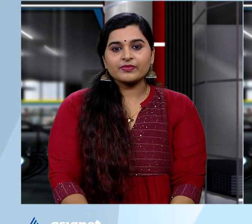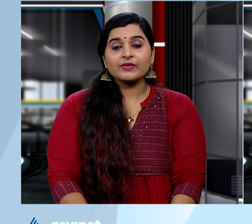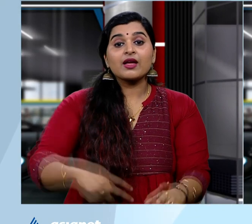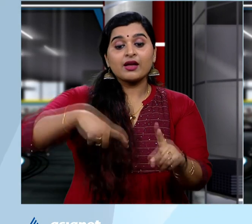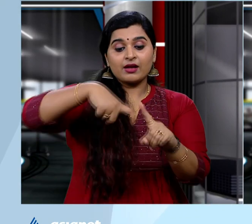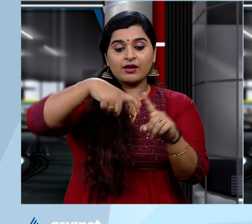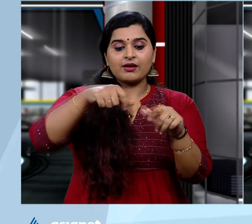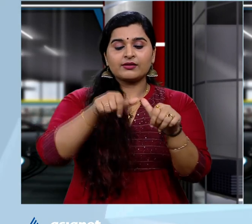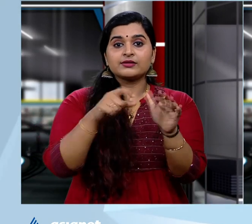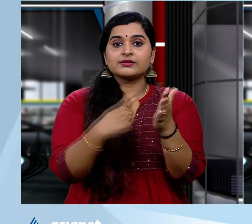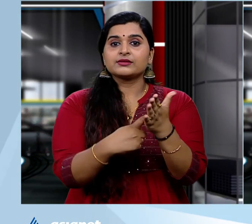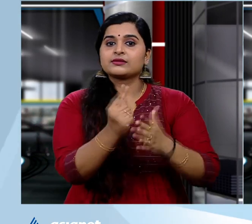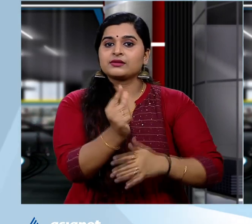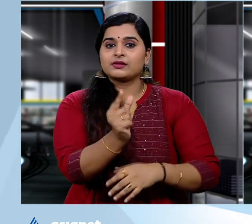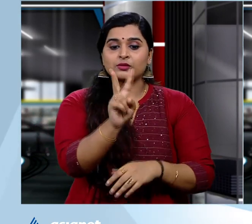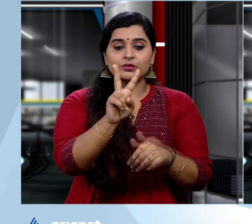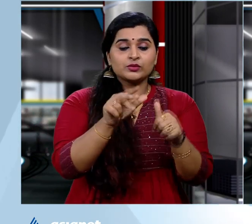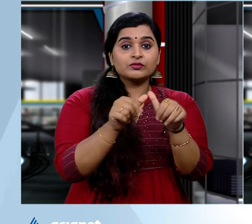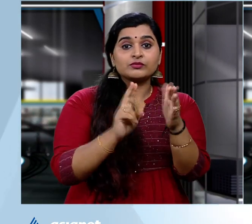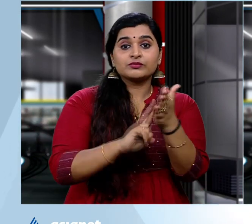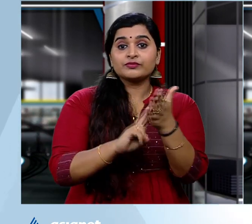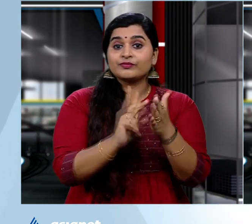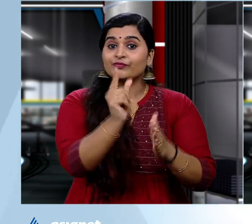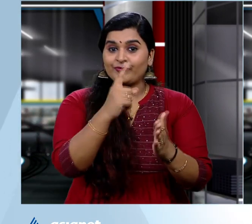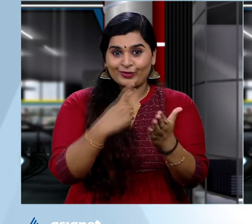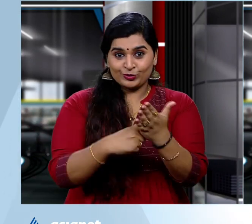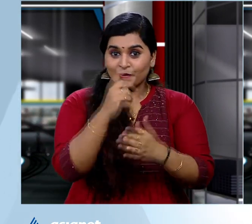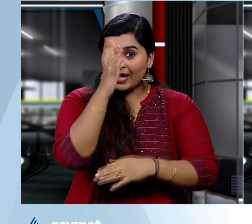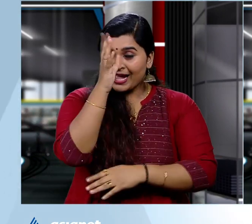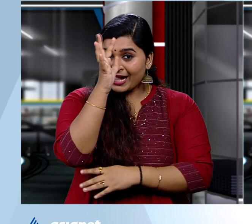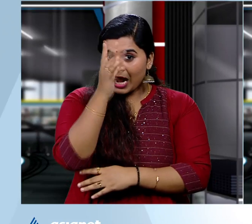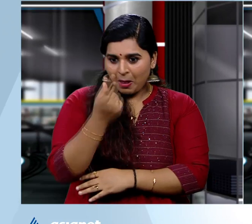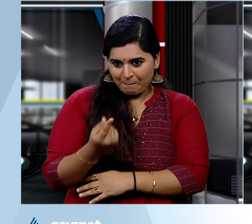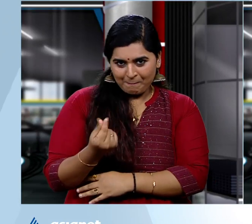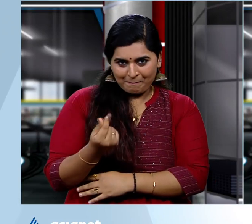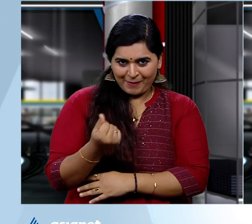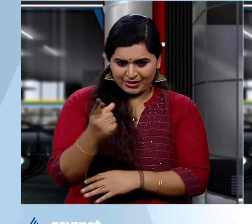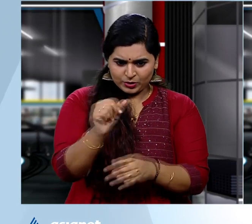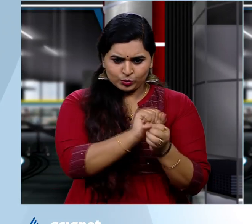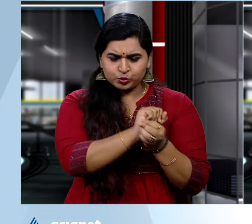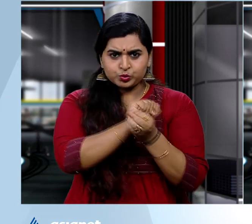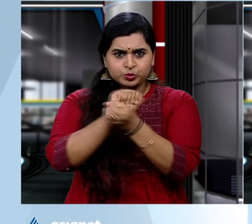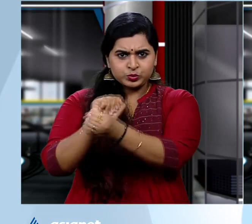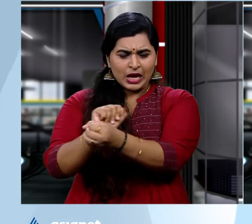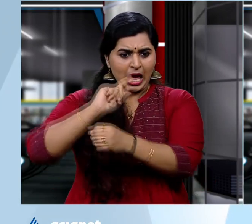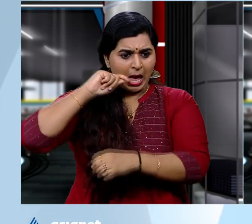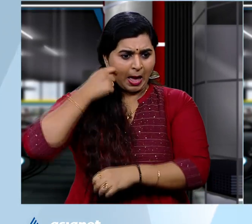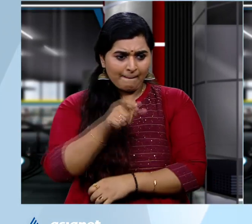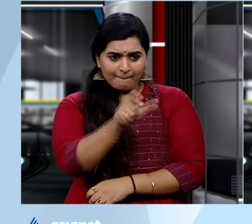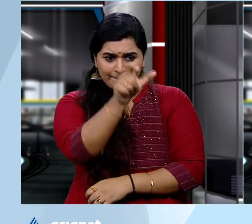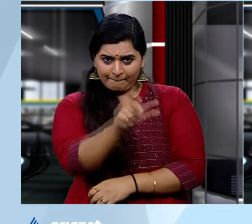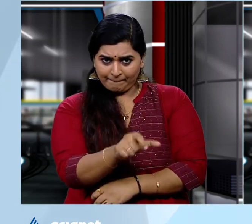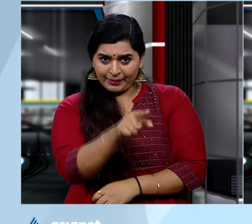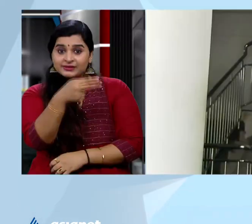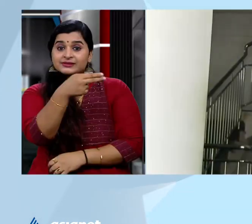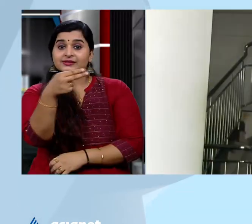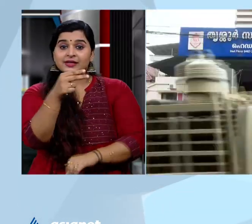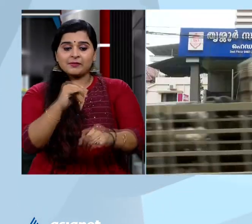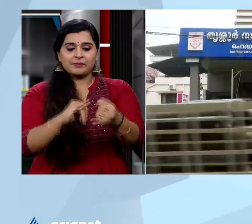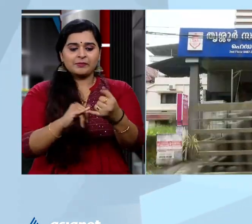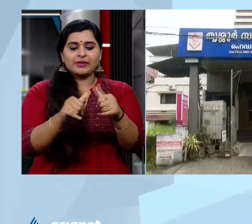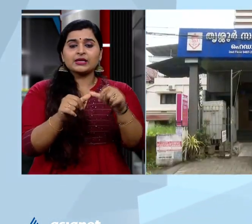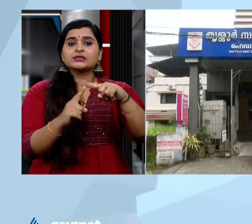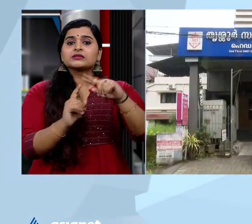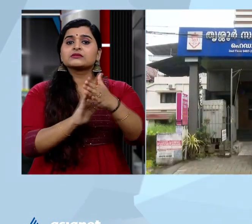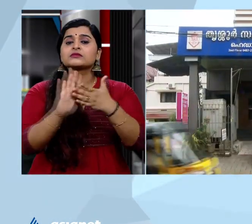കരുവന്നൂർ കള്ളപ്പണക്കേസിൽ അറസ്റ്റിലായ മുഖ്യപ്രതി സതീഷ് കുമാർ നടത്തിയത് 500 കോടിയുടെ ഇടപാടെന്ന് ഇഡി. സിപിഎം സംസ്ഥാന